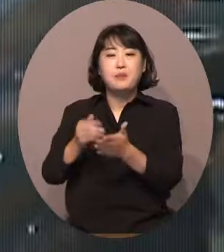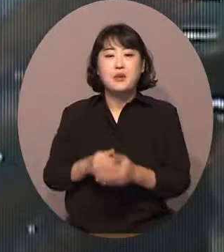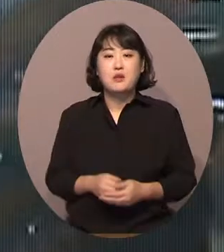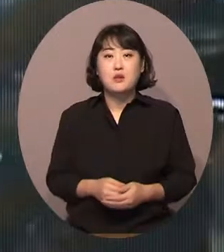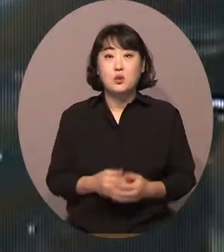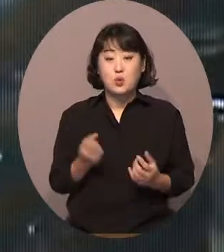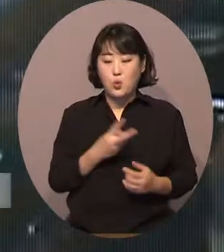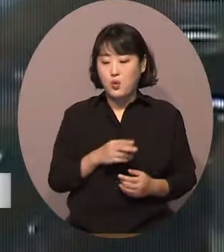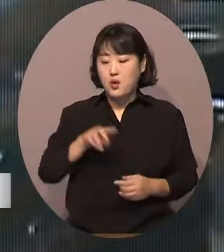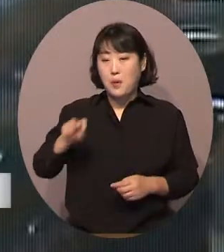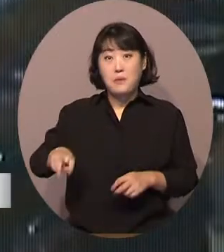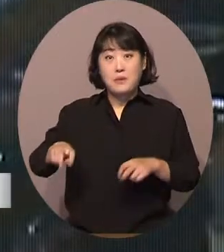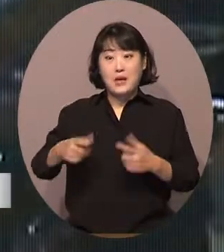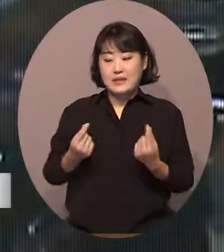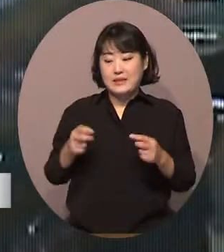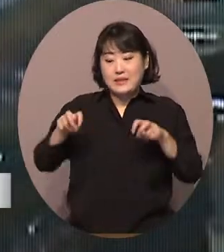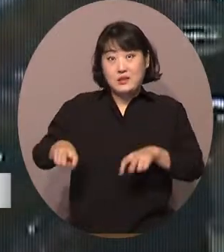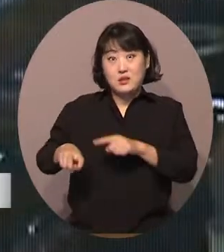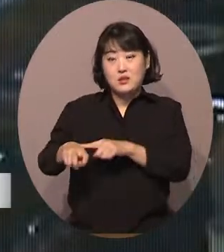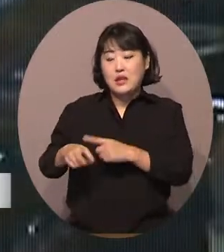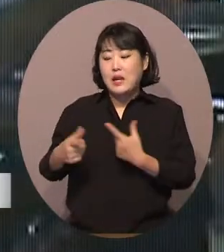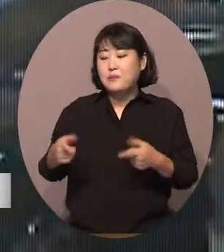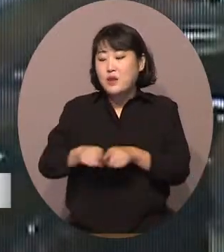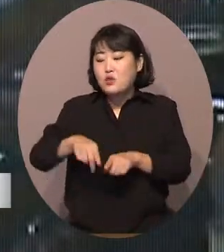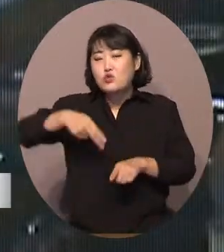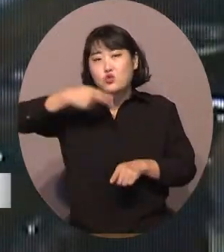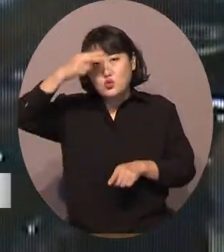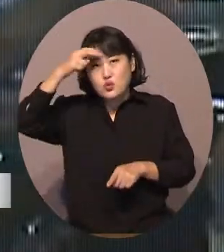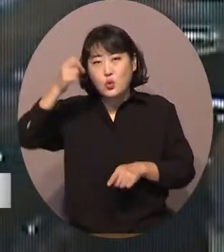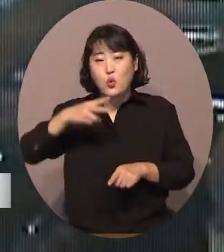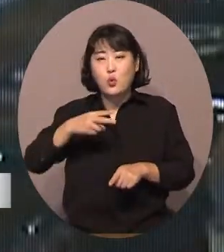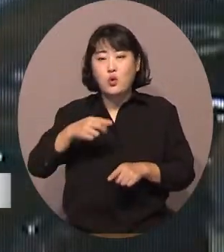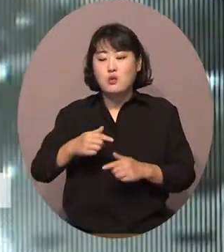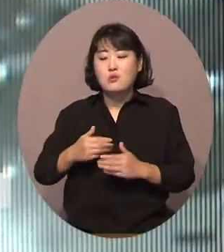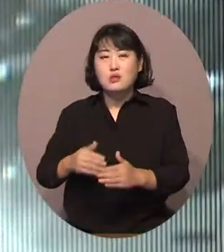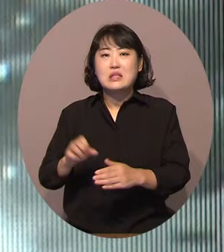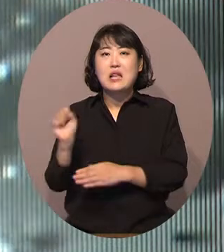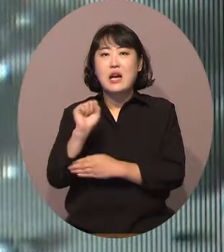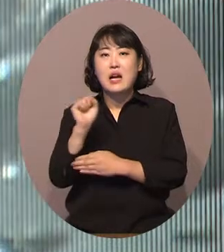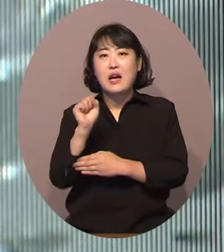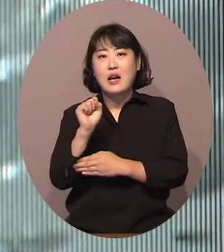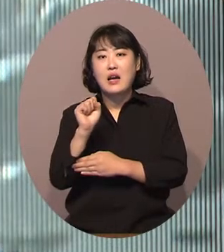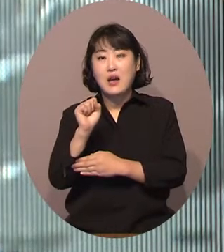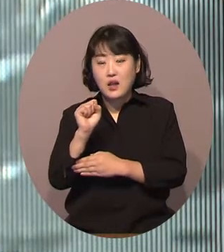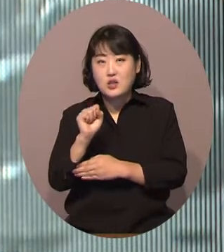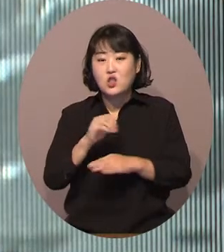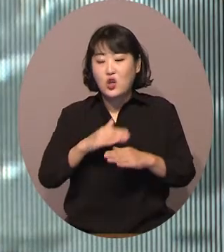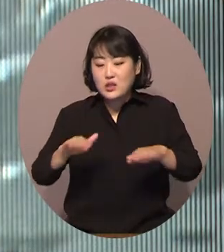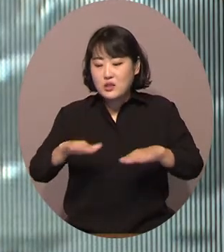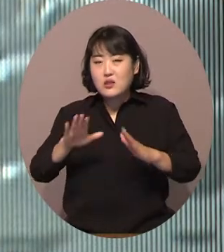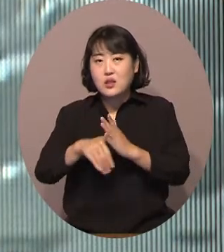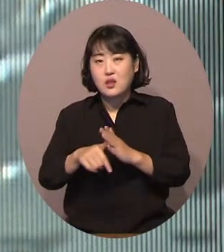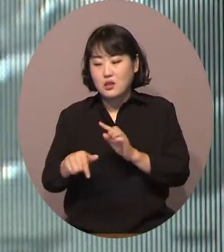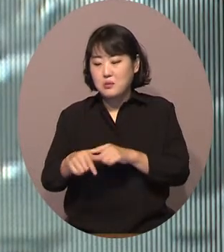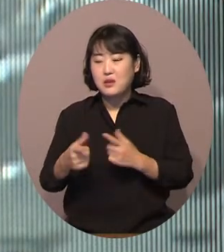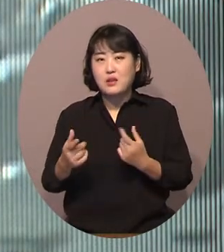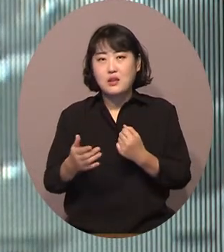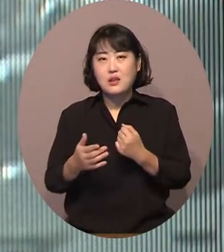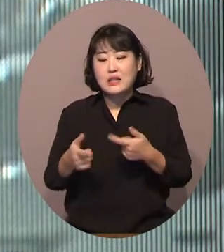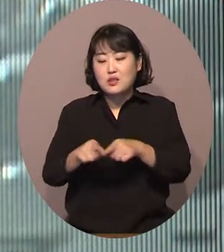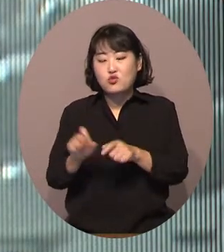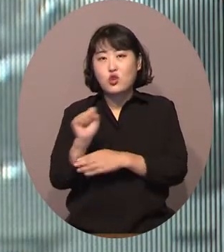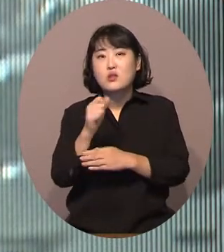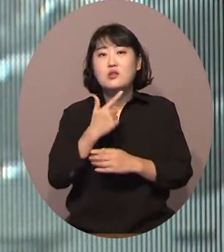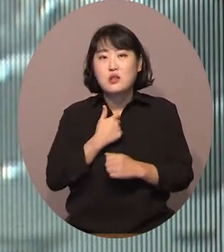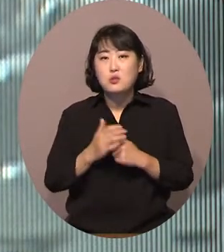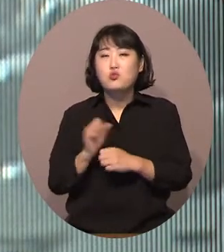동승자가 운전자와 함께 술을 마시고 사고 처리 과정에서 차를 몬 정황을 포착해 동승자에게도 음주운전